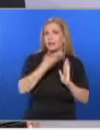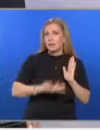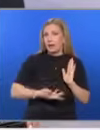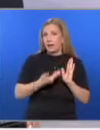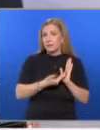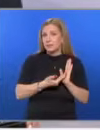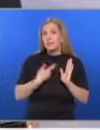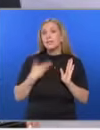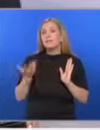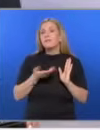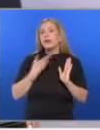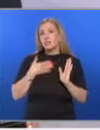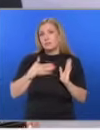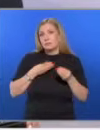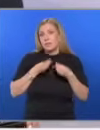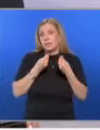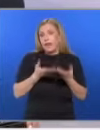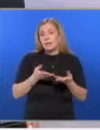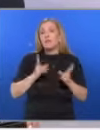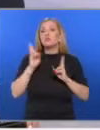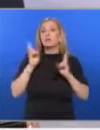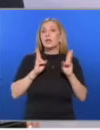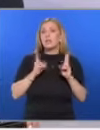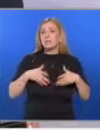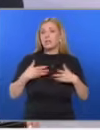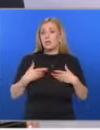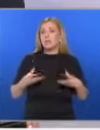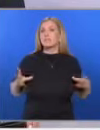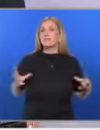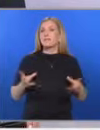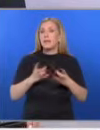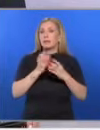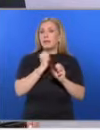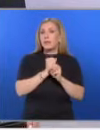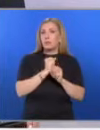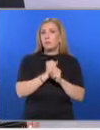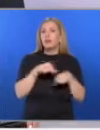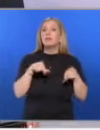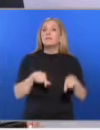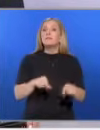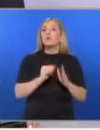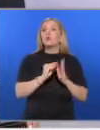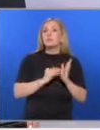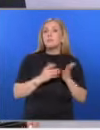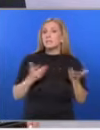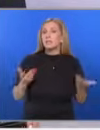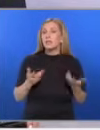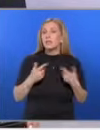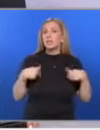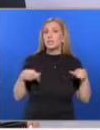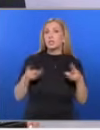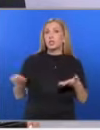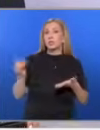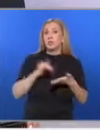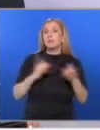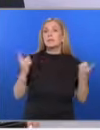на практика, ние вече сме изразили нашето съгласие и желание за съвместна работа. И в този смисъл ние ще се